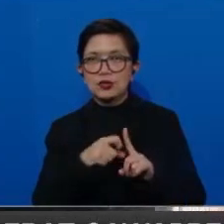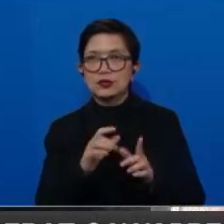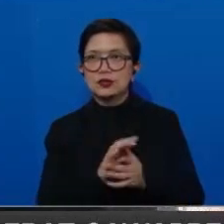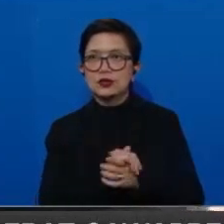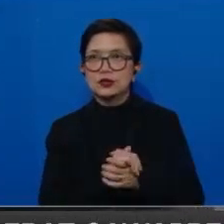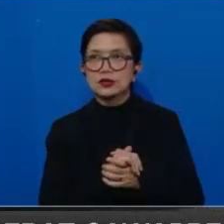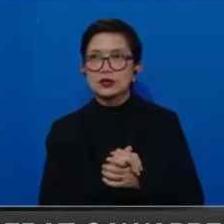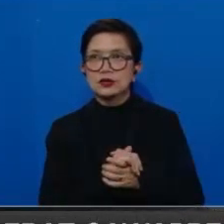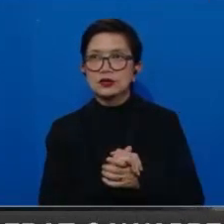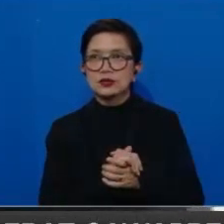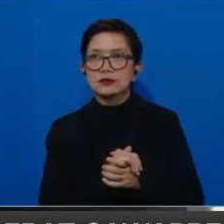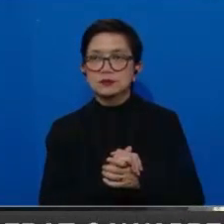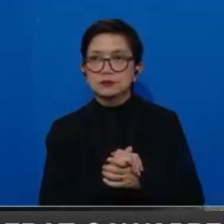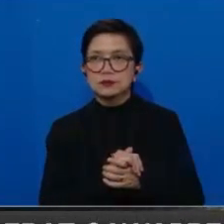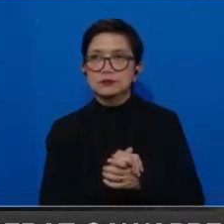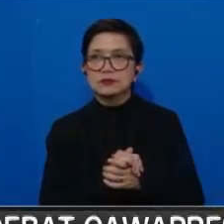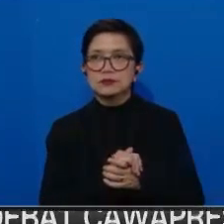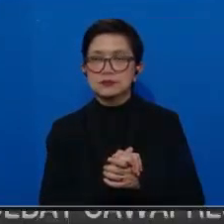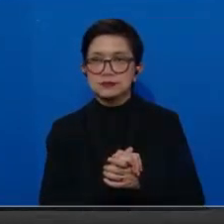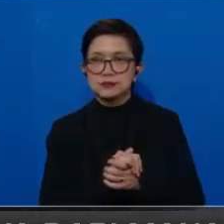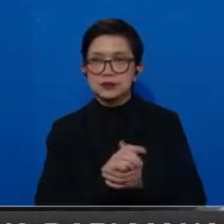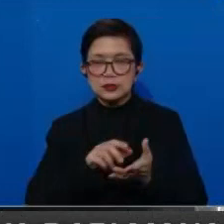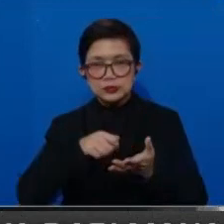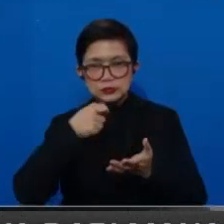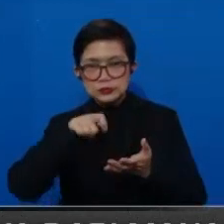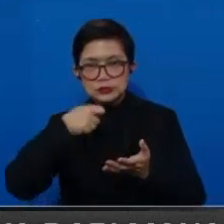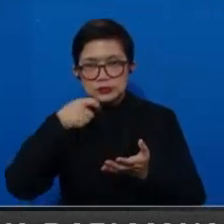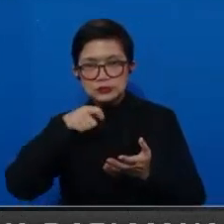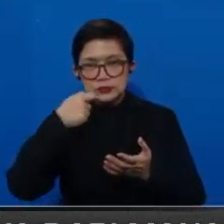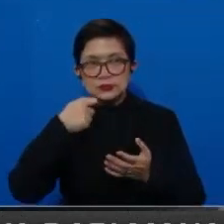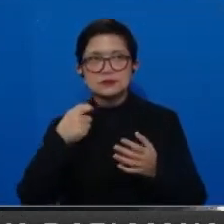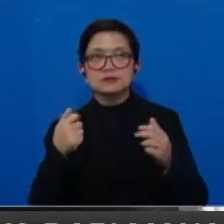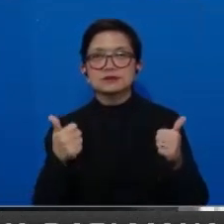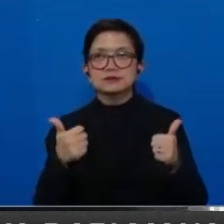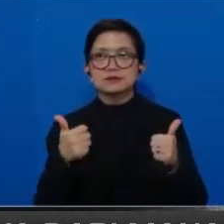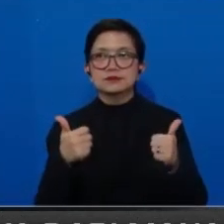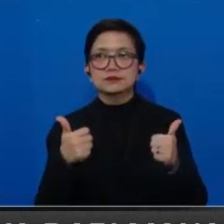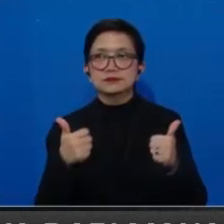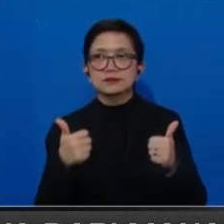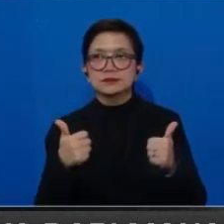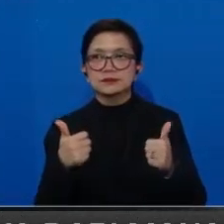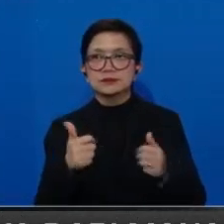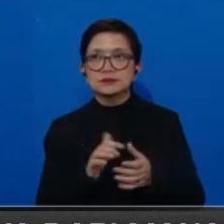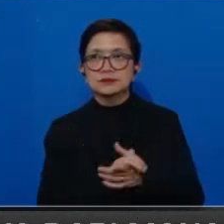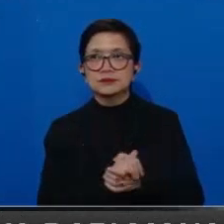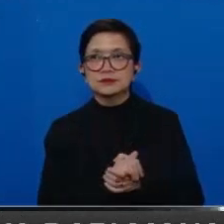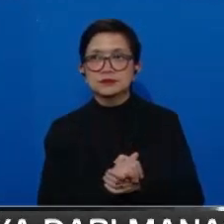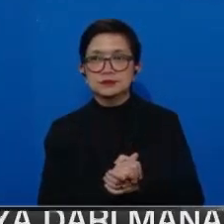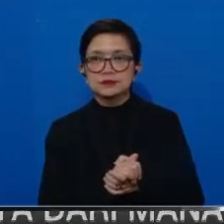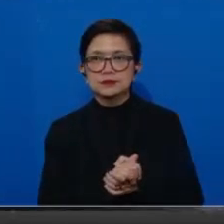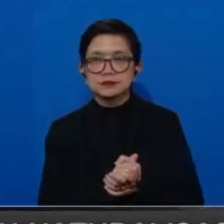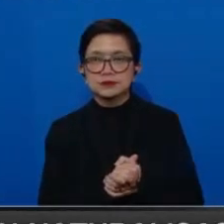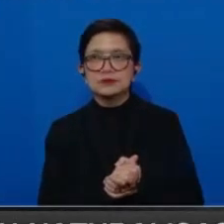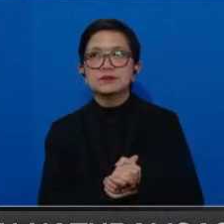tahu. Manis dong ya? Manis pedas. Manis pedas. Ya. Ya, pedas gitu. Kalau orang Sunda sukanya manis pedas gitu